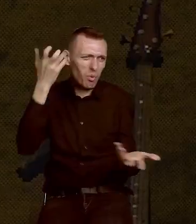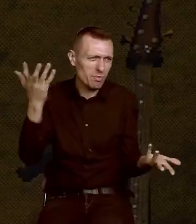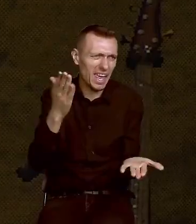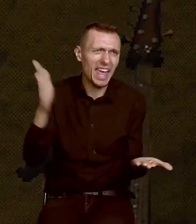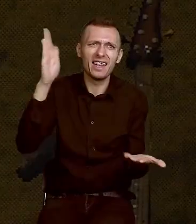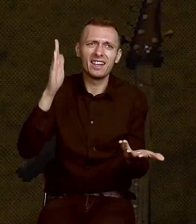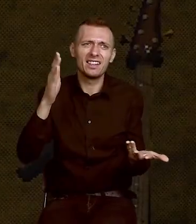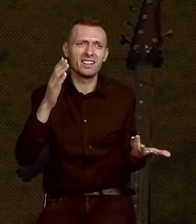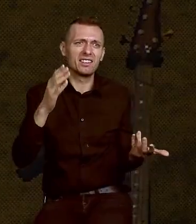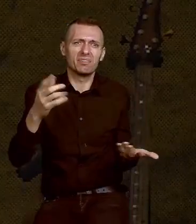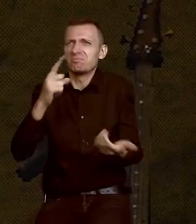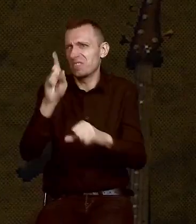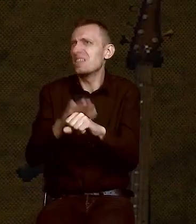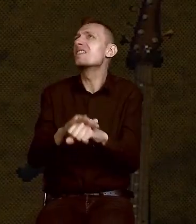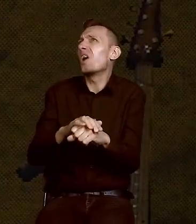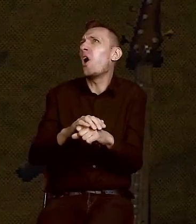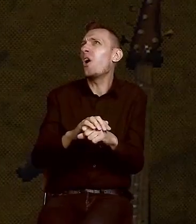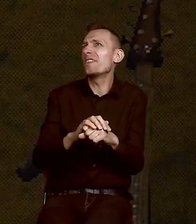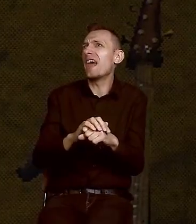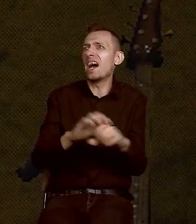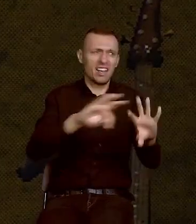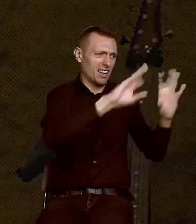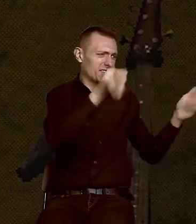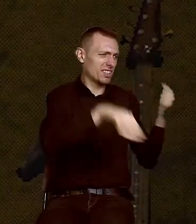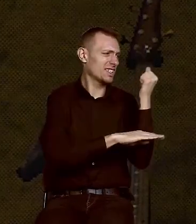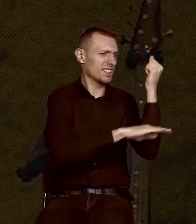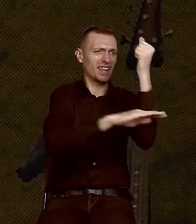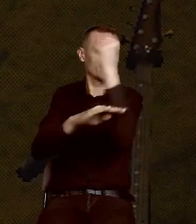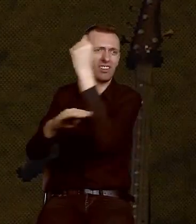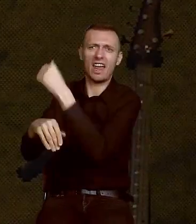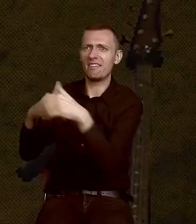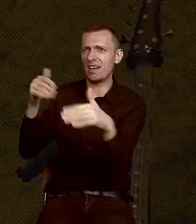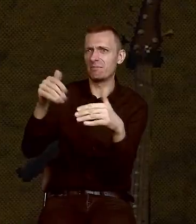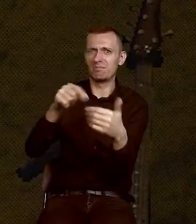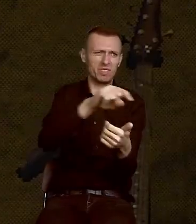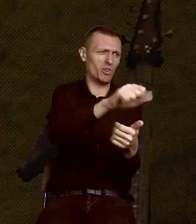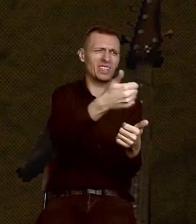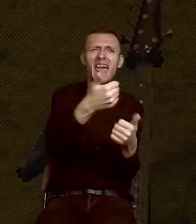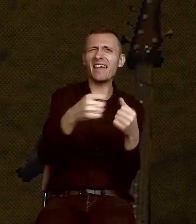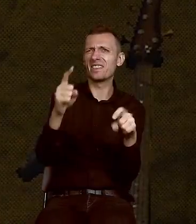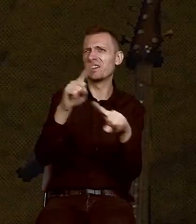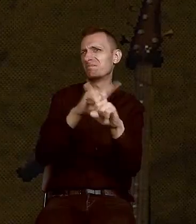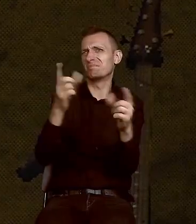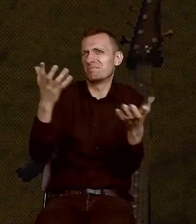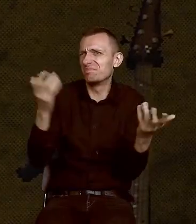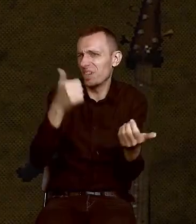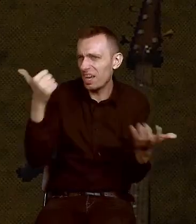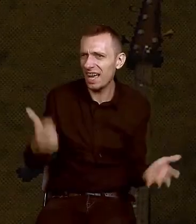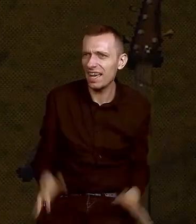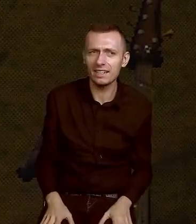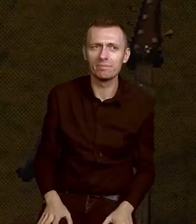innych dostępnych dla niego. Byłoby głupotą, zgodzicie się? Masz 10